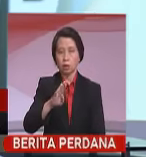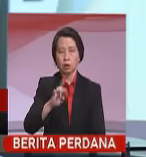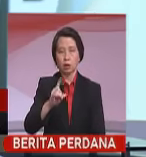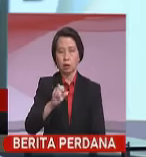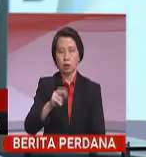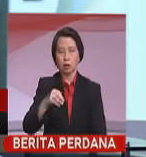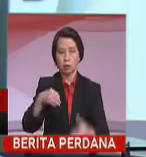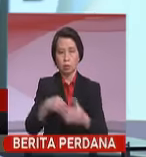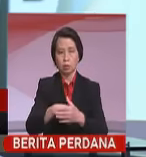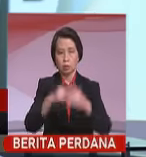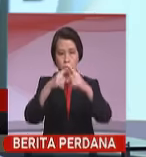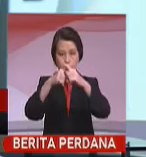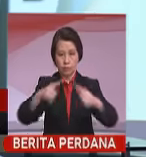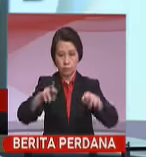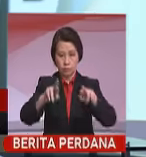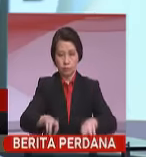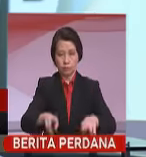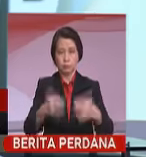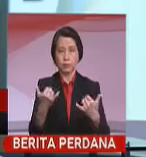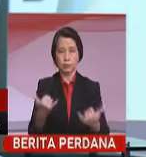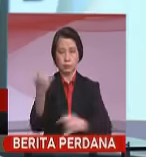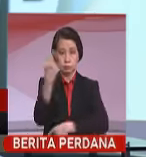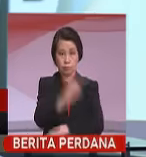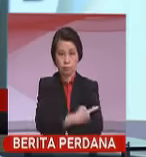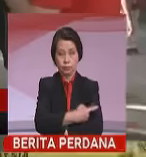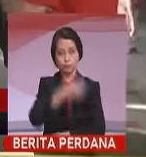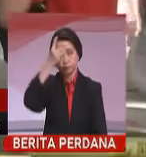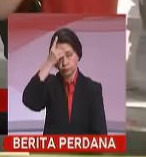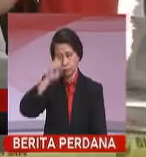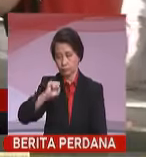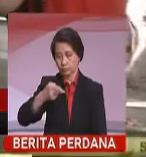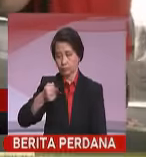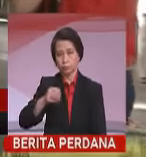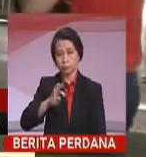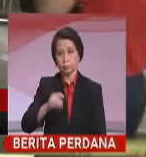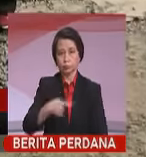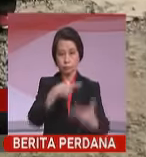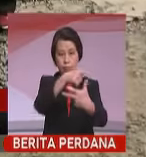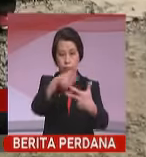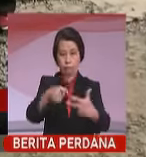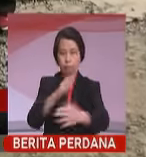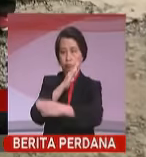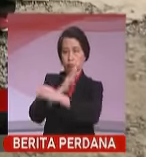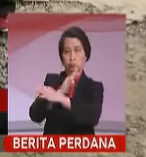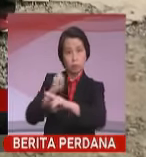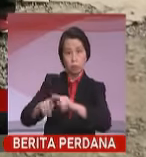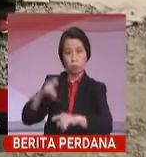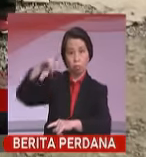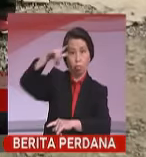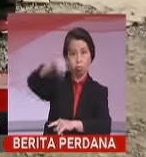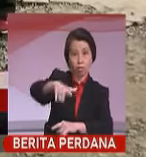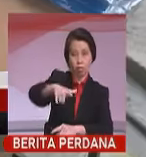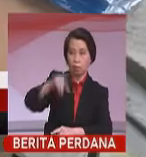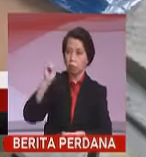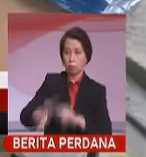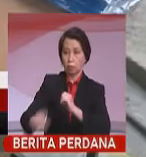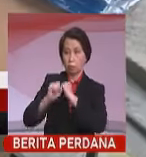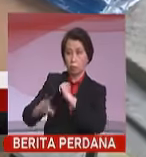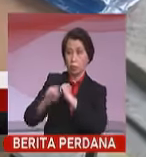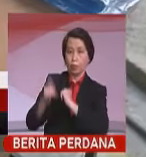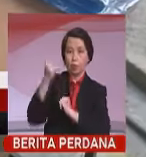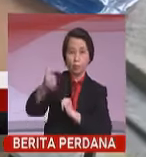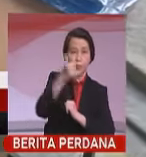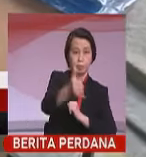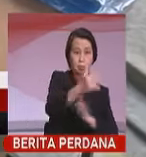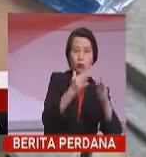khabar khas di Dewan Rakyat hari ini. Datuk Shahbudin berkata tiga syur itu merangkumi larangan rentas negeri, tidak boleh berkempen rumah